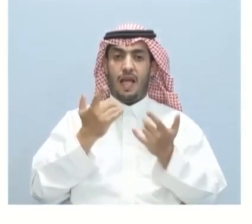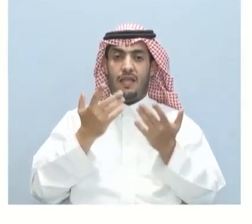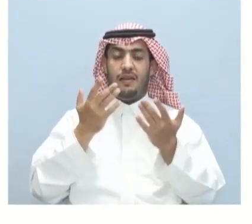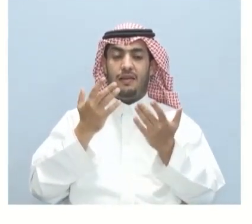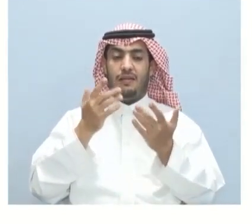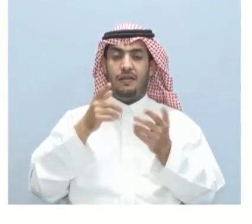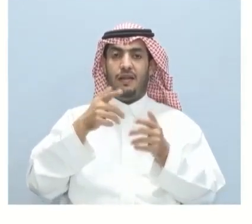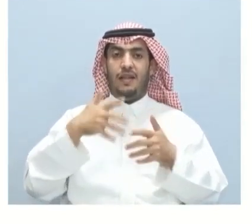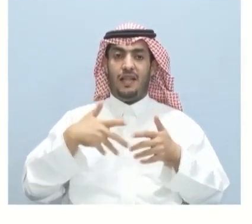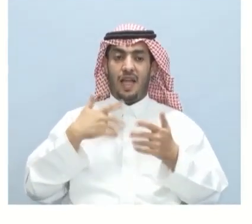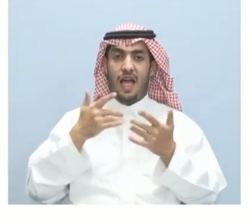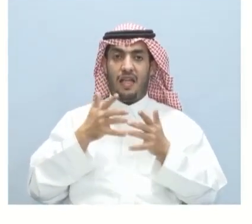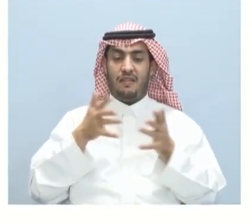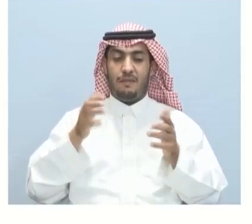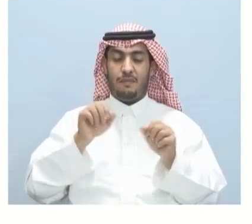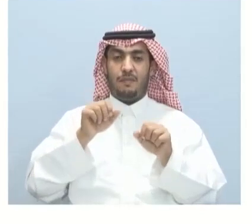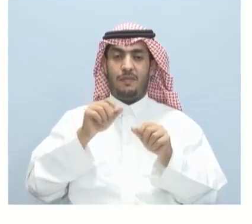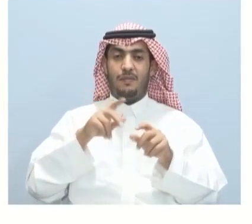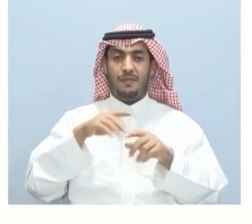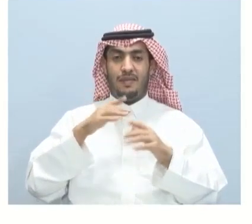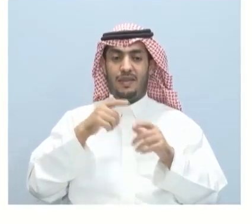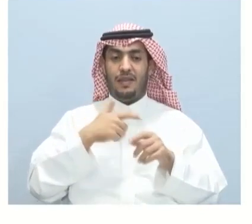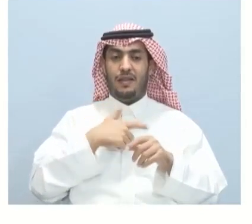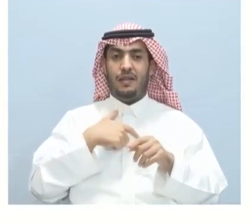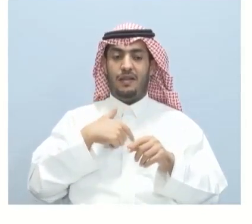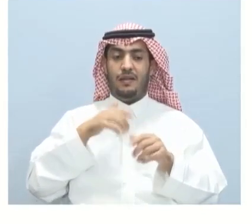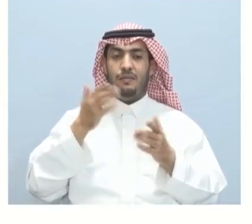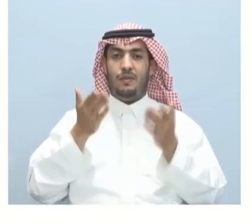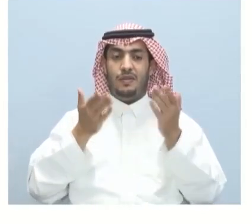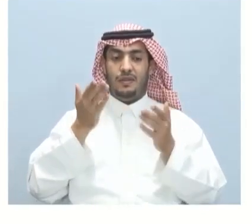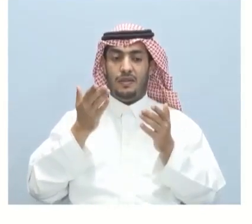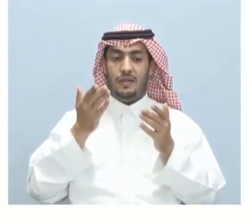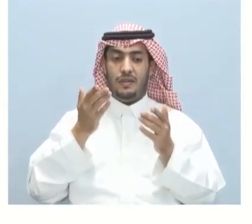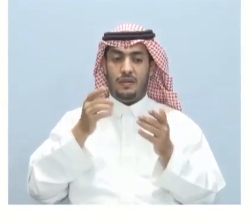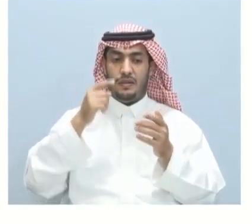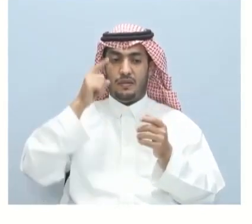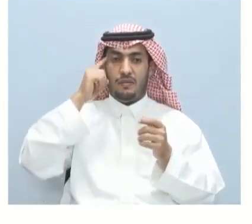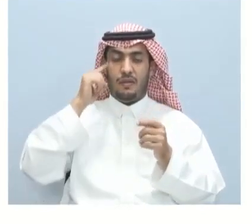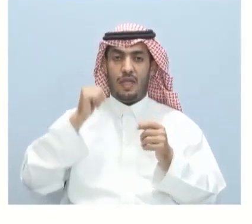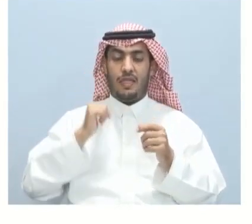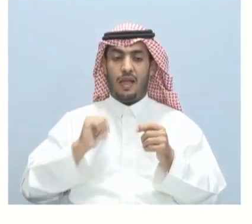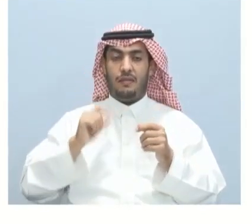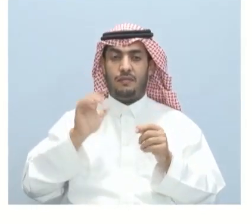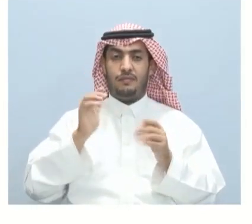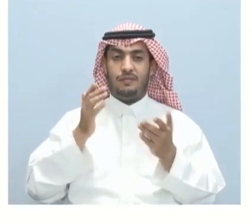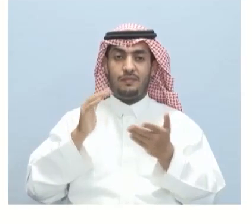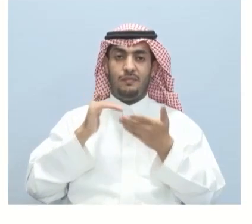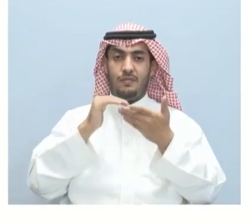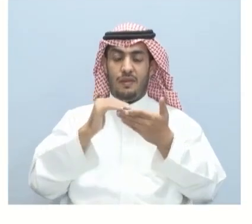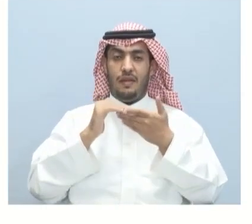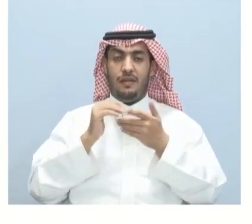على هذا المشهد لاطفال يلعبون بهذه الارجوحه تسمى ارجوحه الميزان كل من الطالبين يدفع